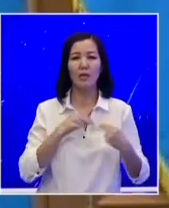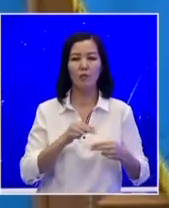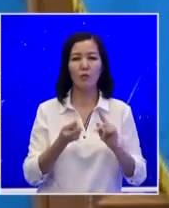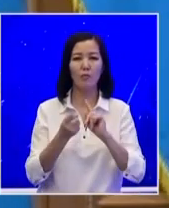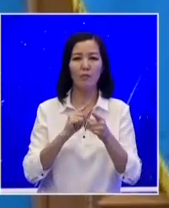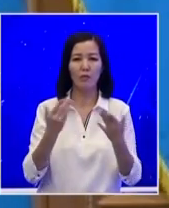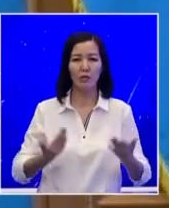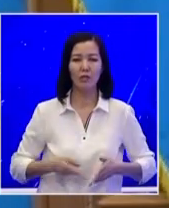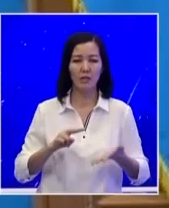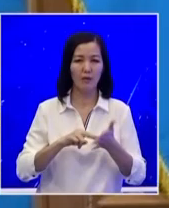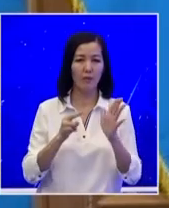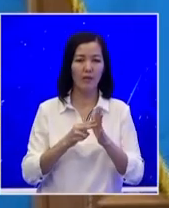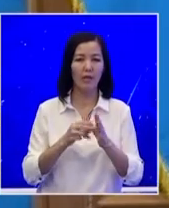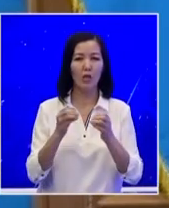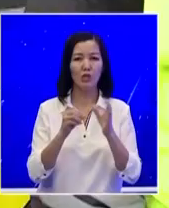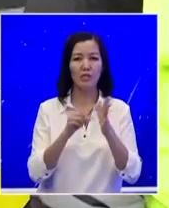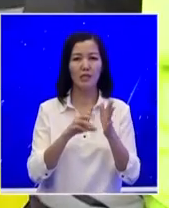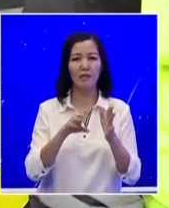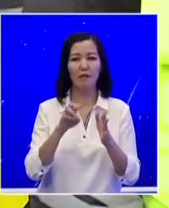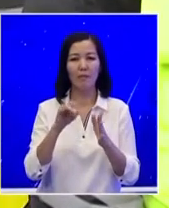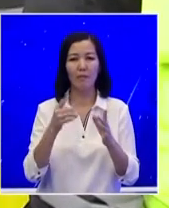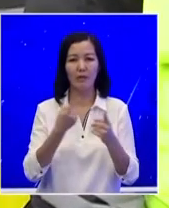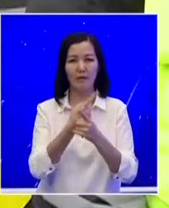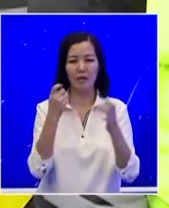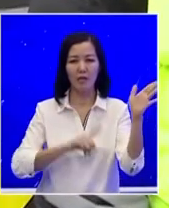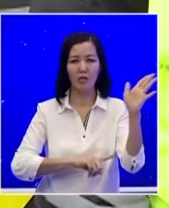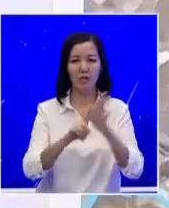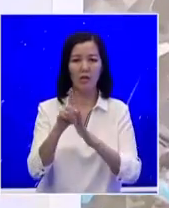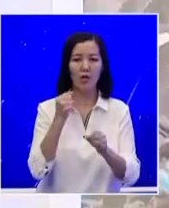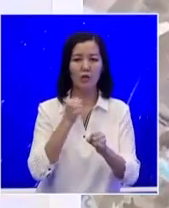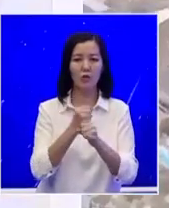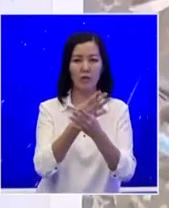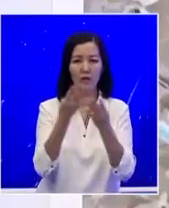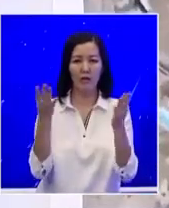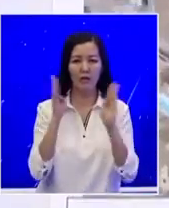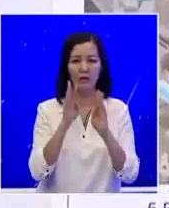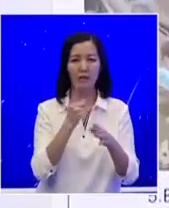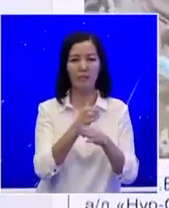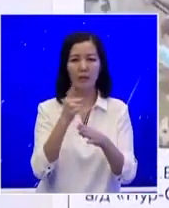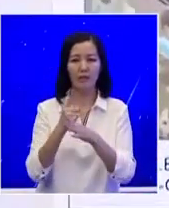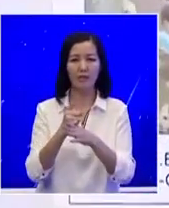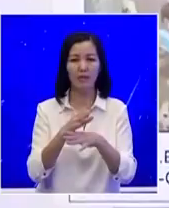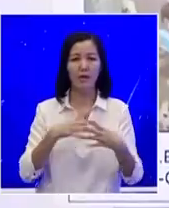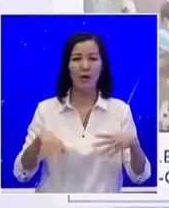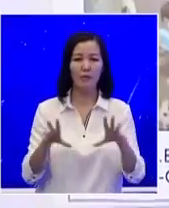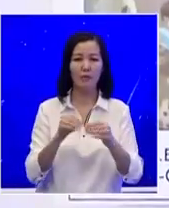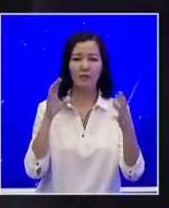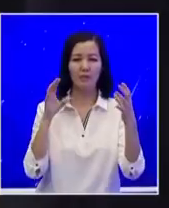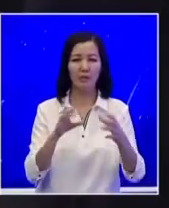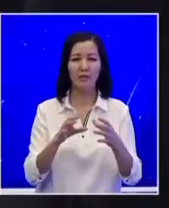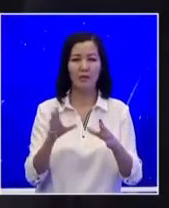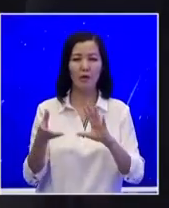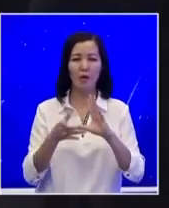поменять жизненные планы. 16 марта в стране введены жесткие карантинные меры. Приостановлена работа общественного транспорта.